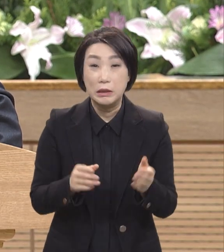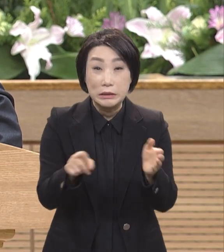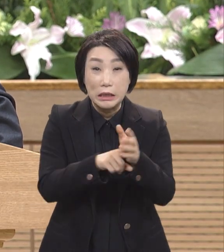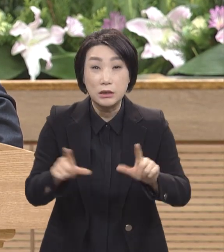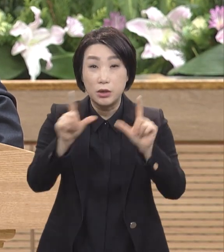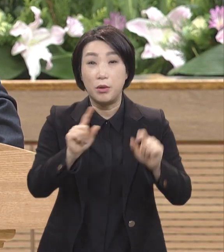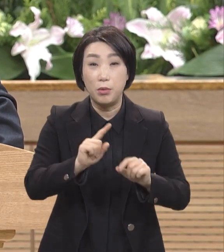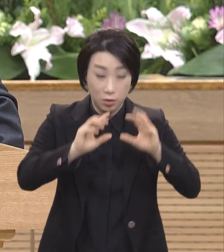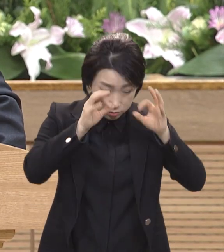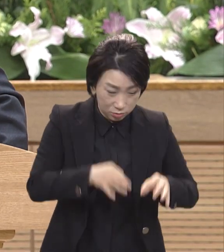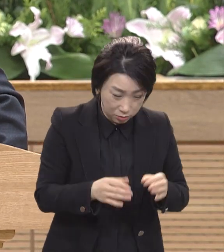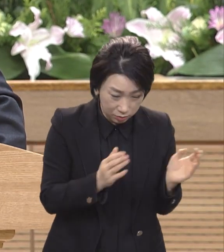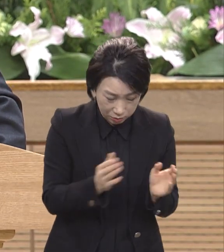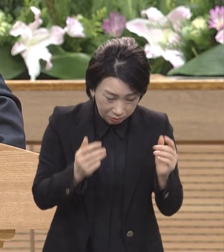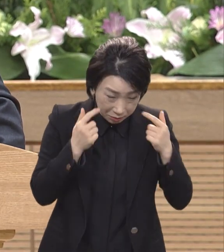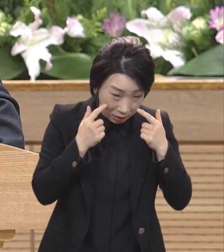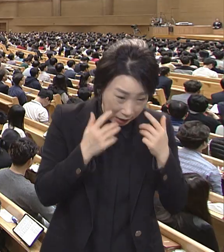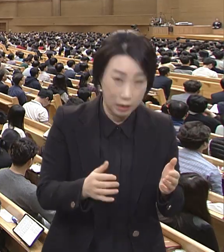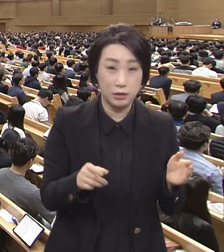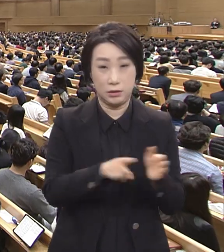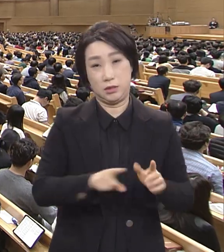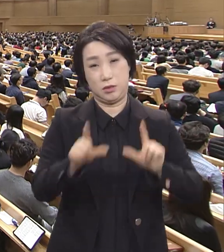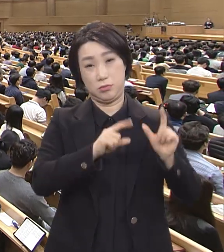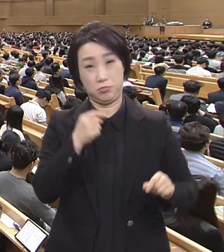해서 똑바로 해야 된다 그 말이야.